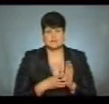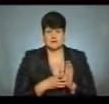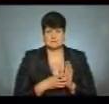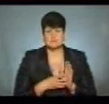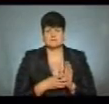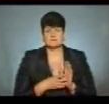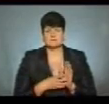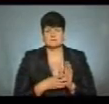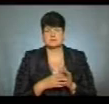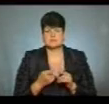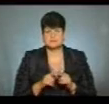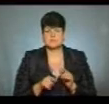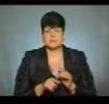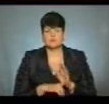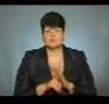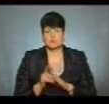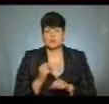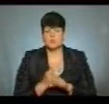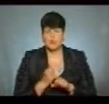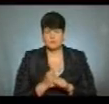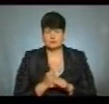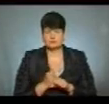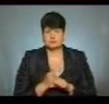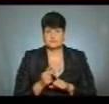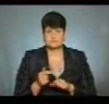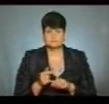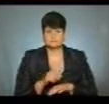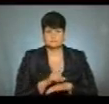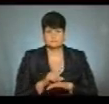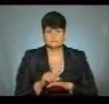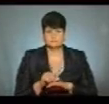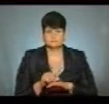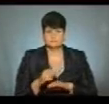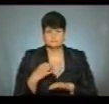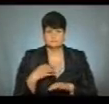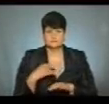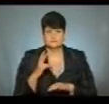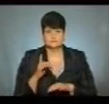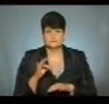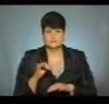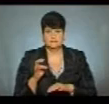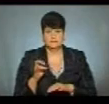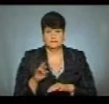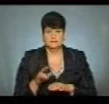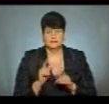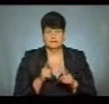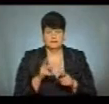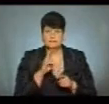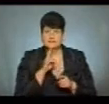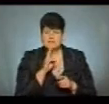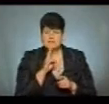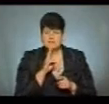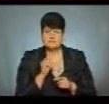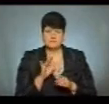Маневикові-Черниці-Треблечі. Це ми почали її роботу з... від границі, від Білої Криниці, якщо точно, до в'їзду в Кременець, і потім